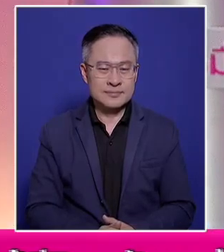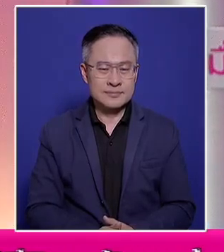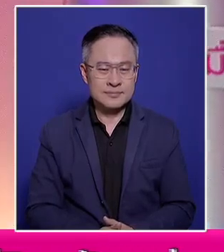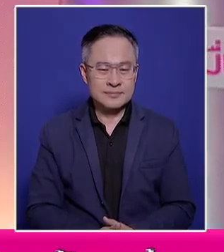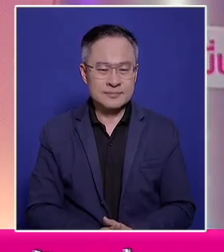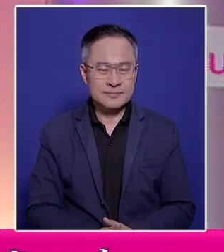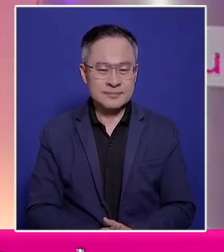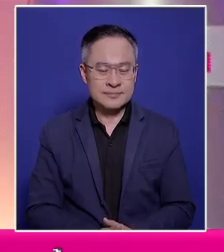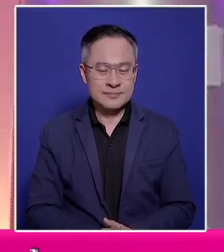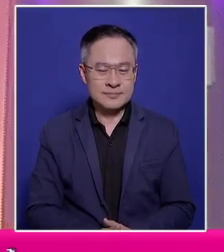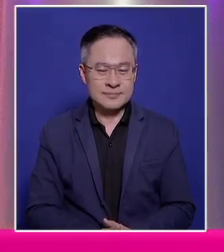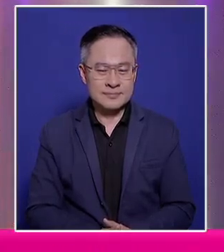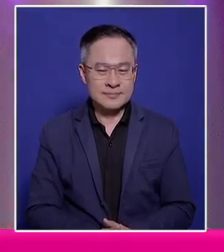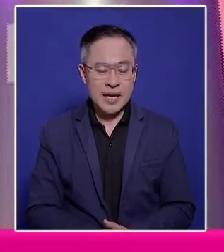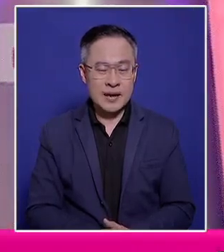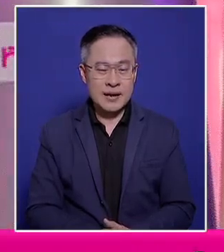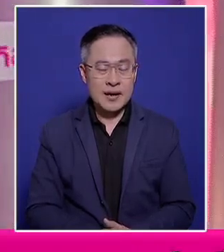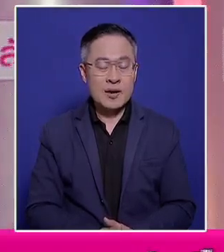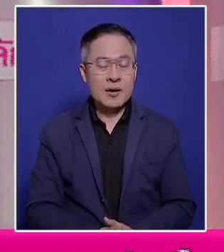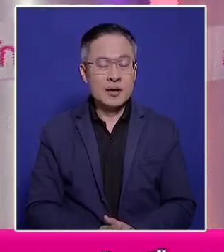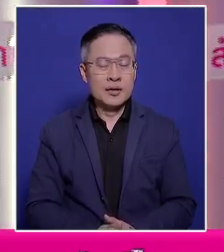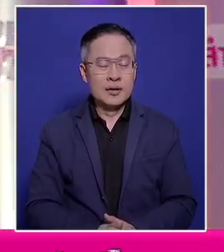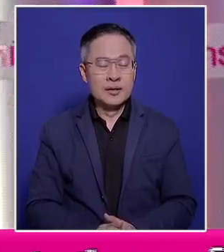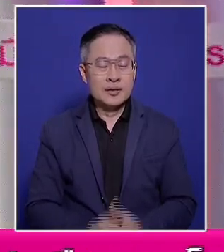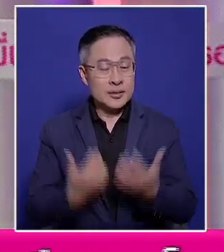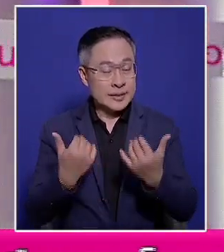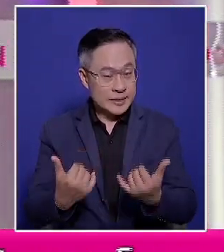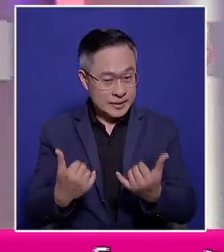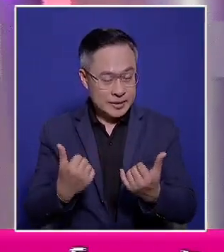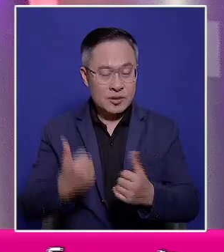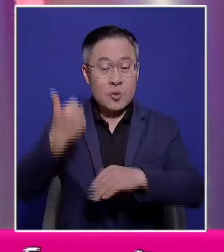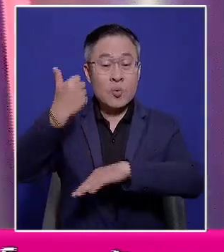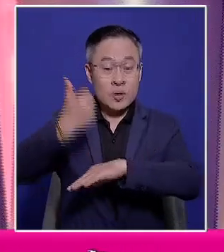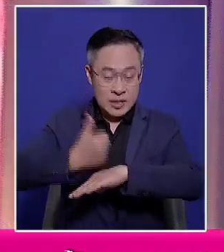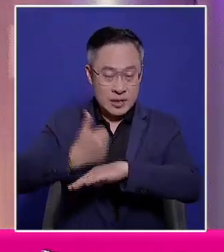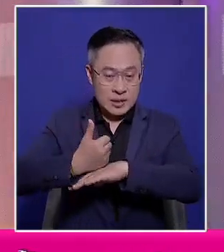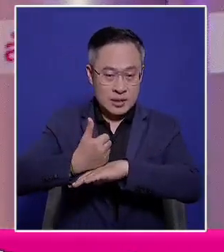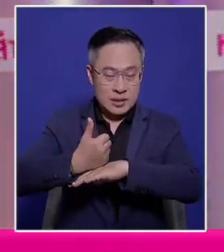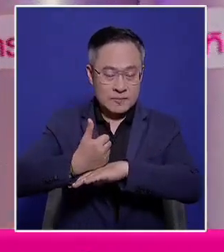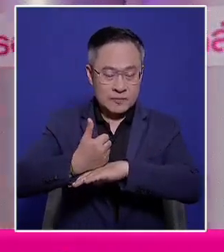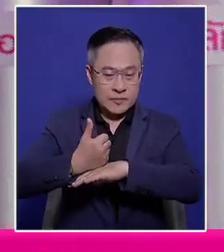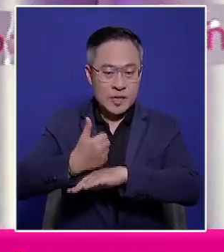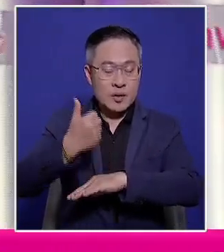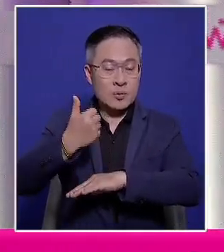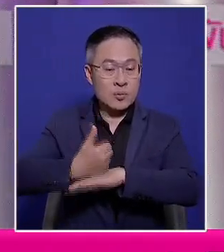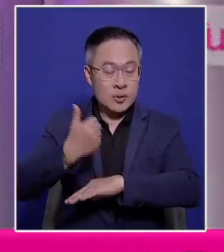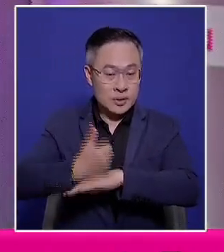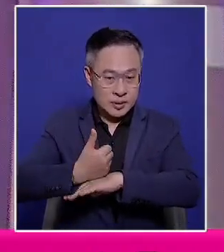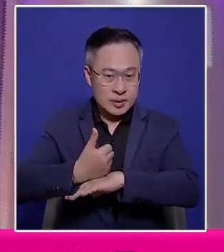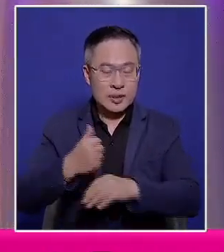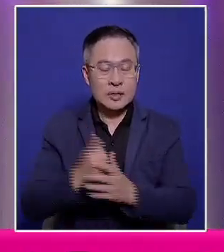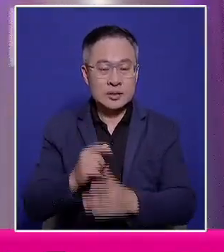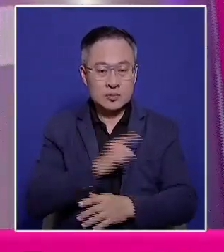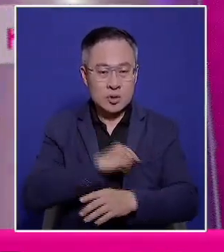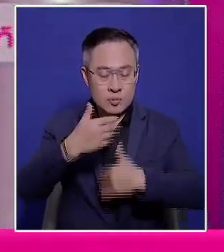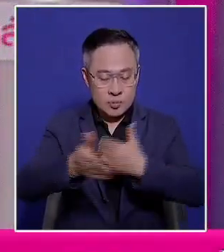ลำดับต่อไปในการเลือกกล่องลูกบอลเพื่อนำไปใช้กับเครื่องออกลูกขอไปครับลำดับต่อไปในการ